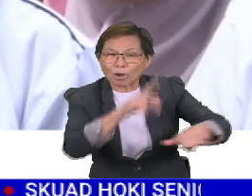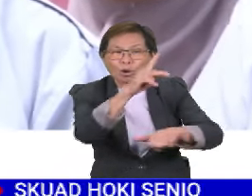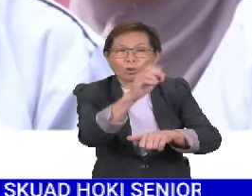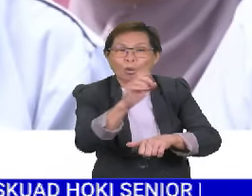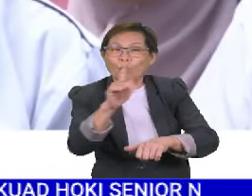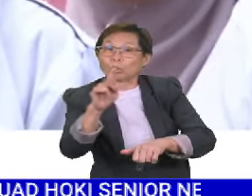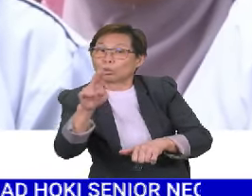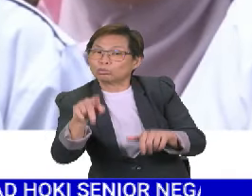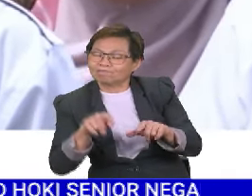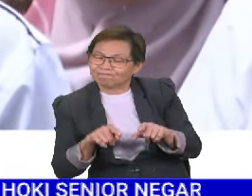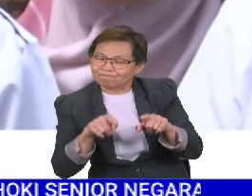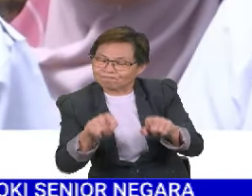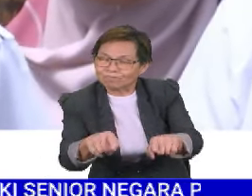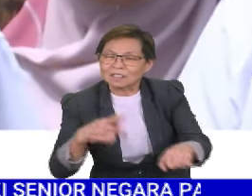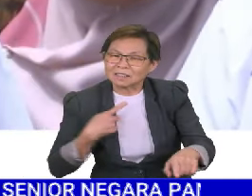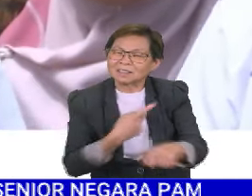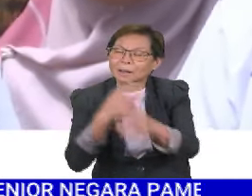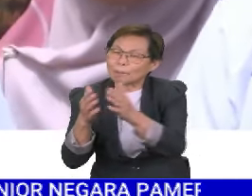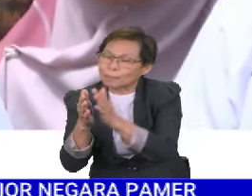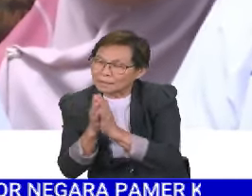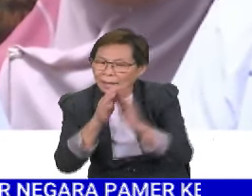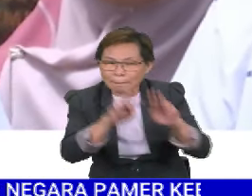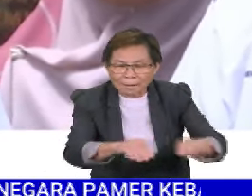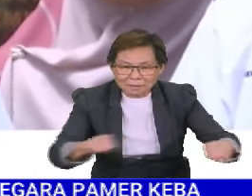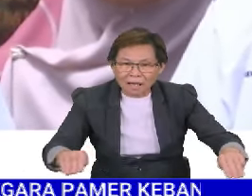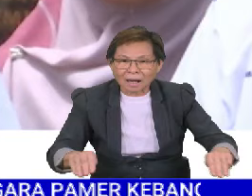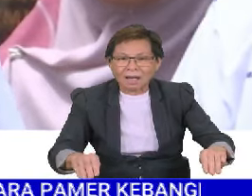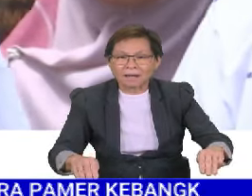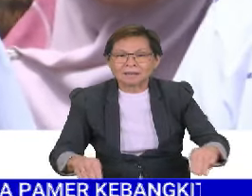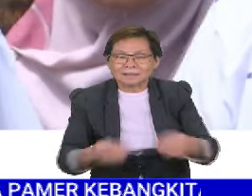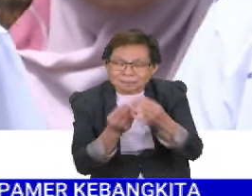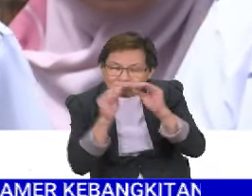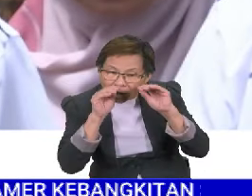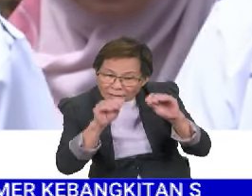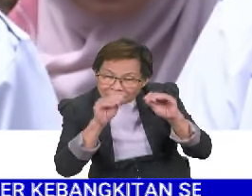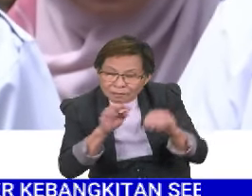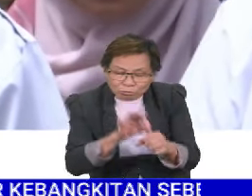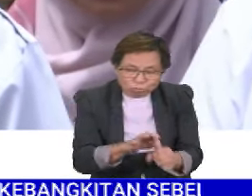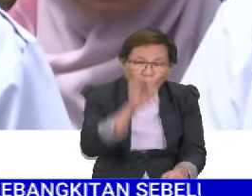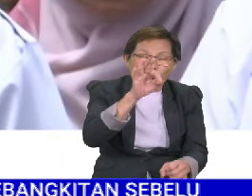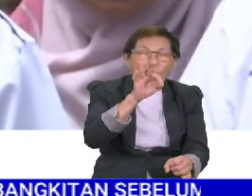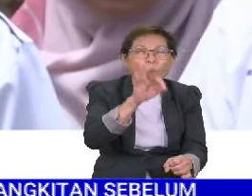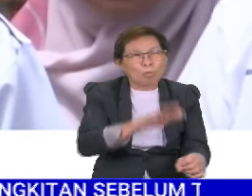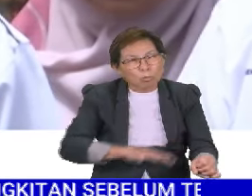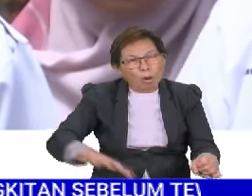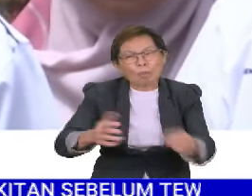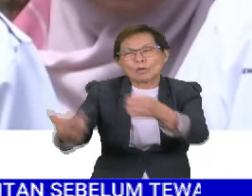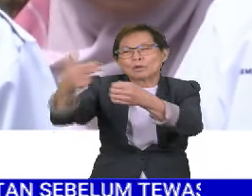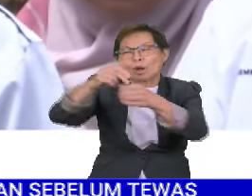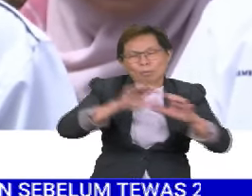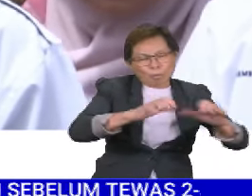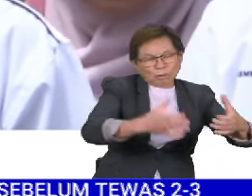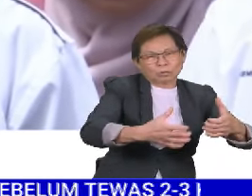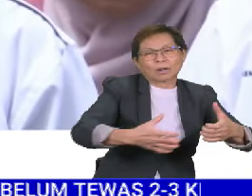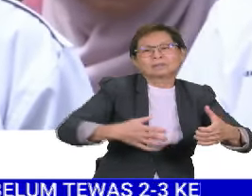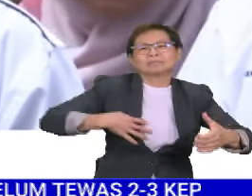kita. Jadi kita minta juga pelajar-pelajar kita ni ditanam semangat sekurang-kurangnya menyertai pasukan